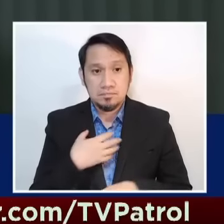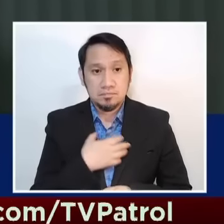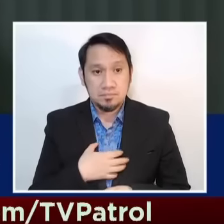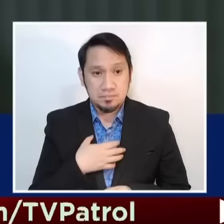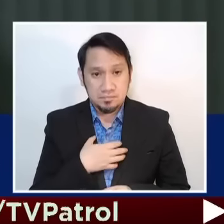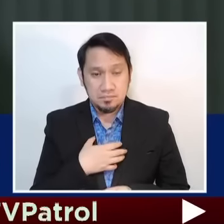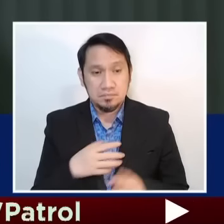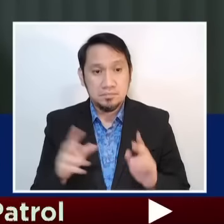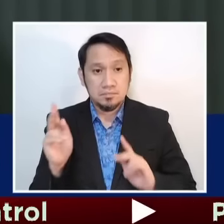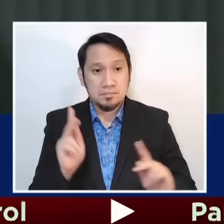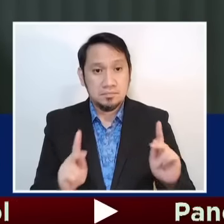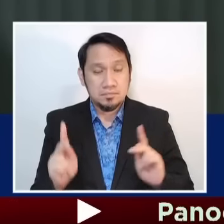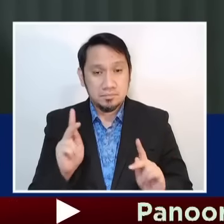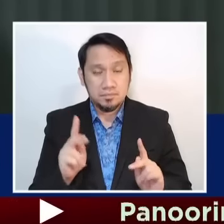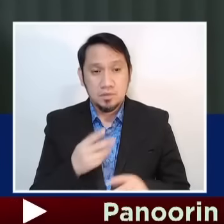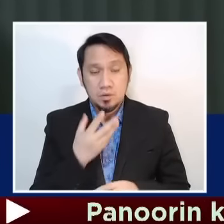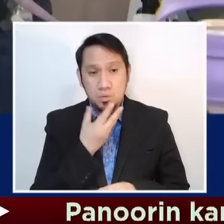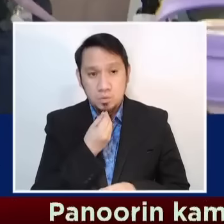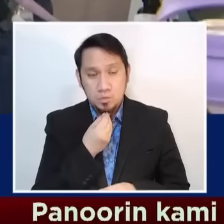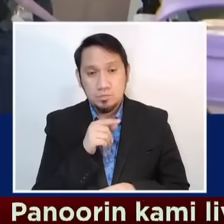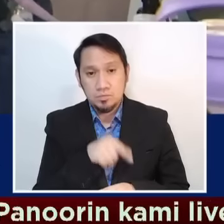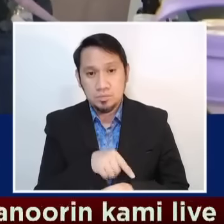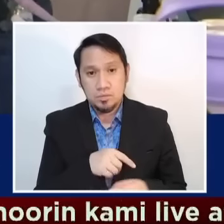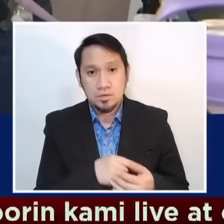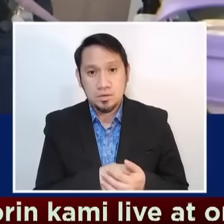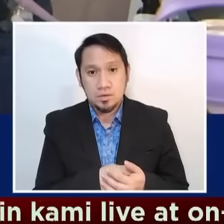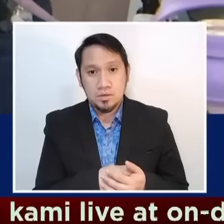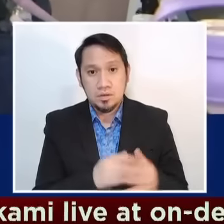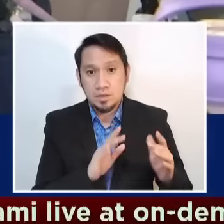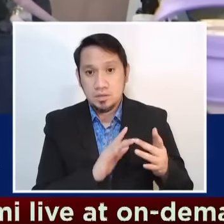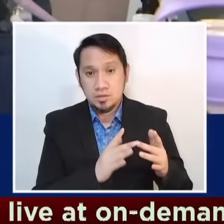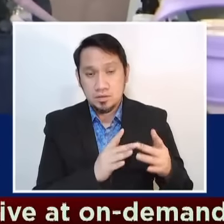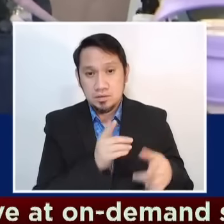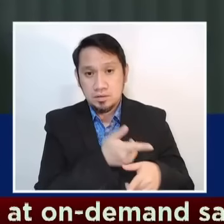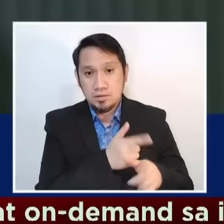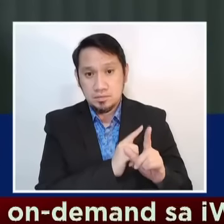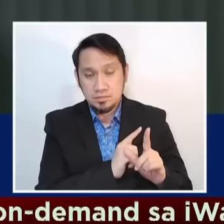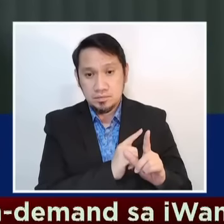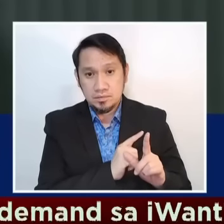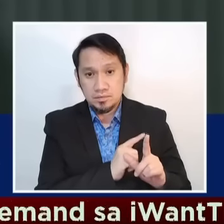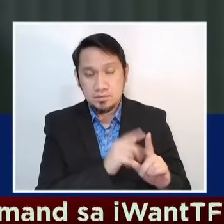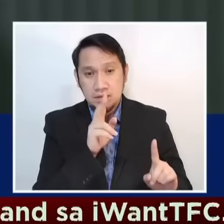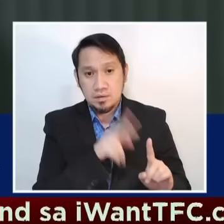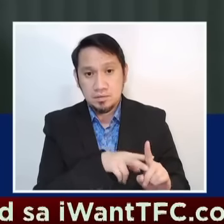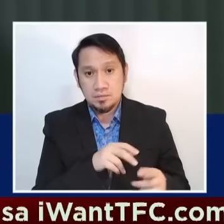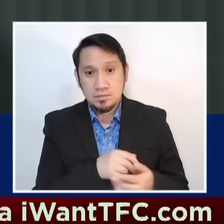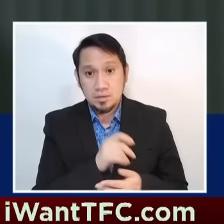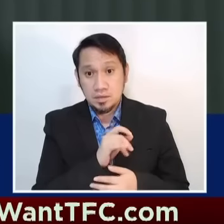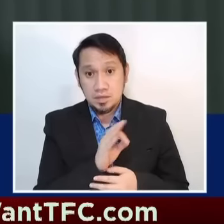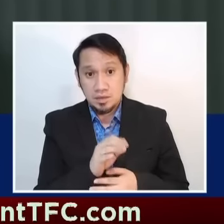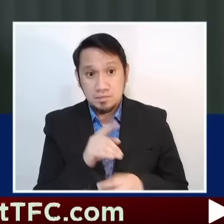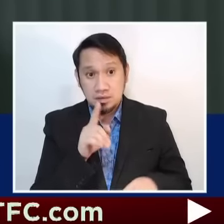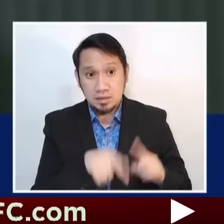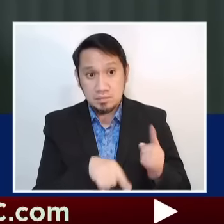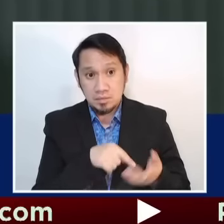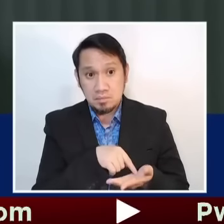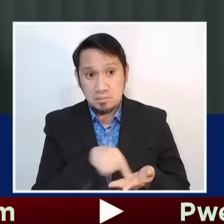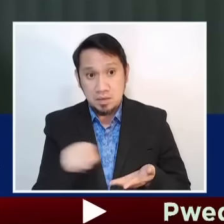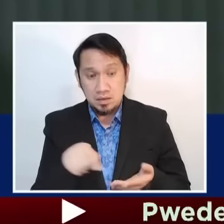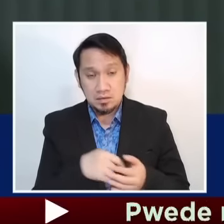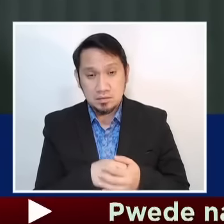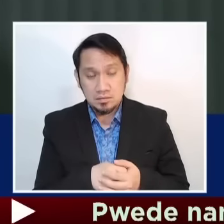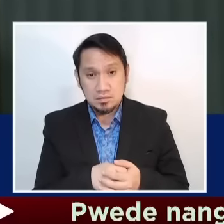maraming kababayan na luloko sa online lending apps. Sila kapag hindi nakakabayad, sila